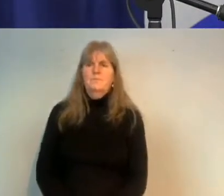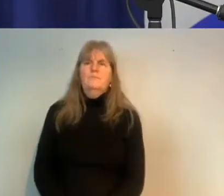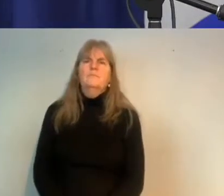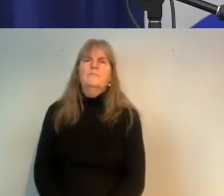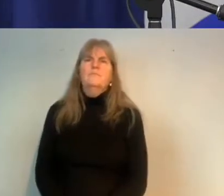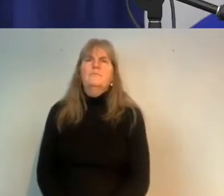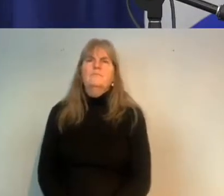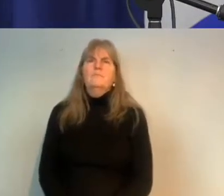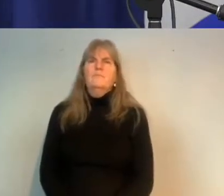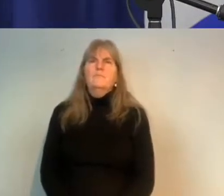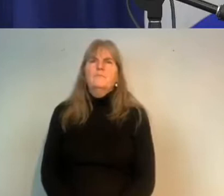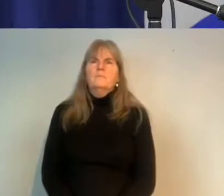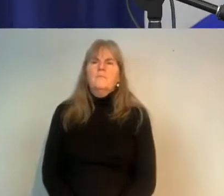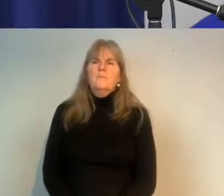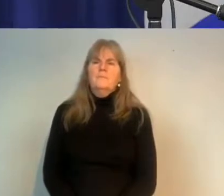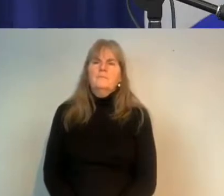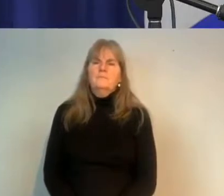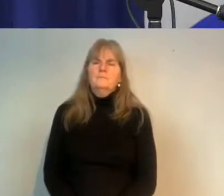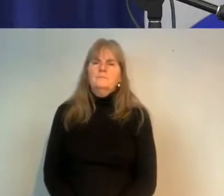l'heure, la journée